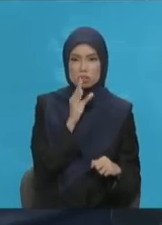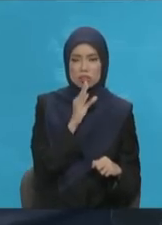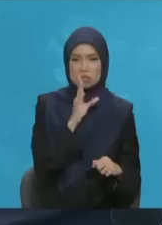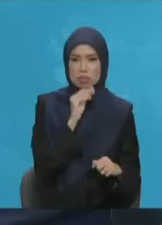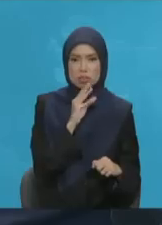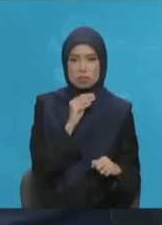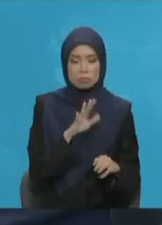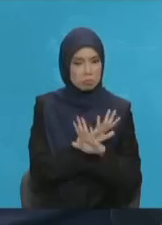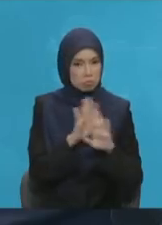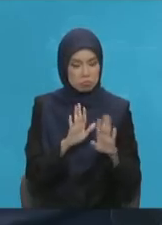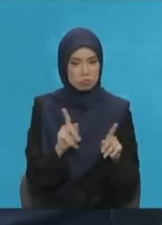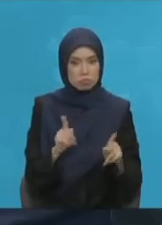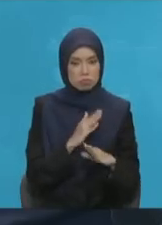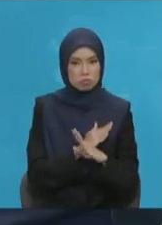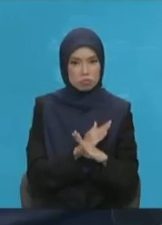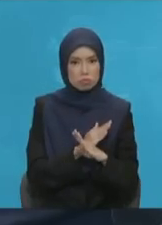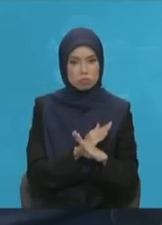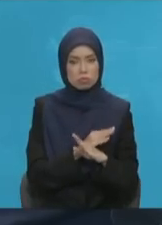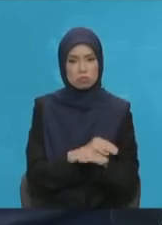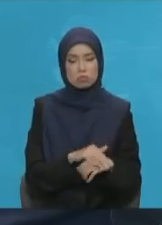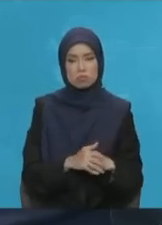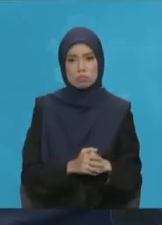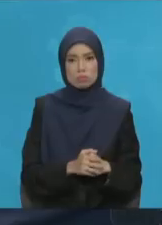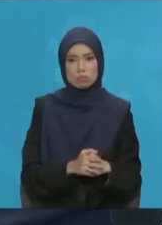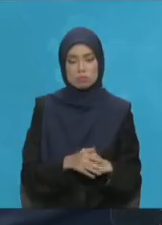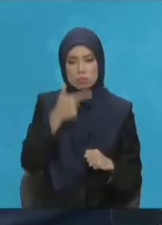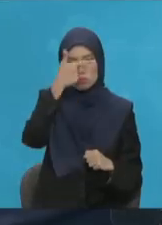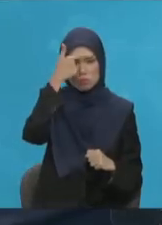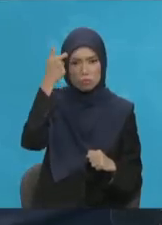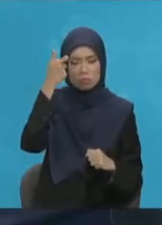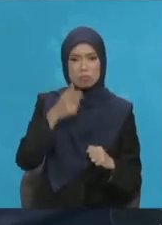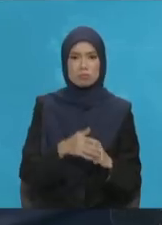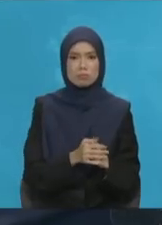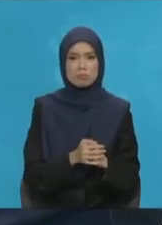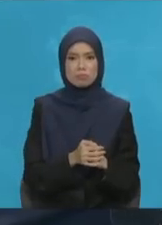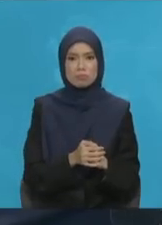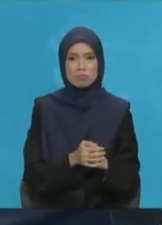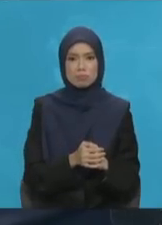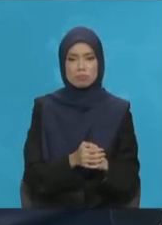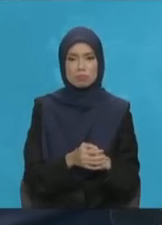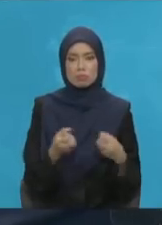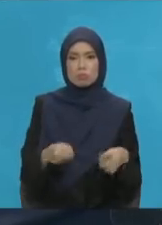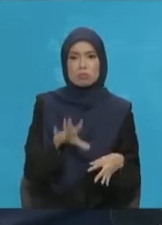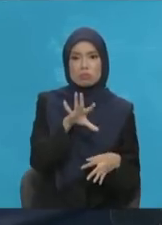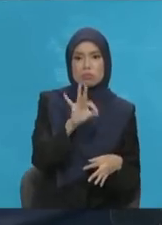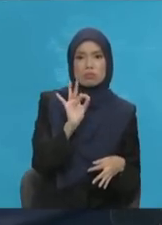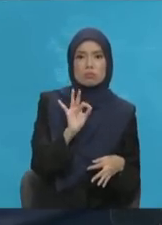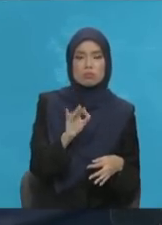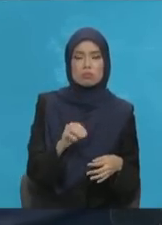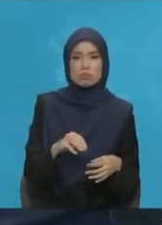berbuat demikian dengan alasan pelantikan beliau sebagai Sisi